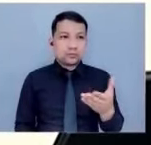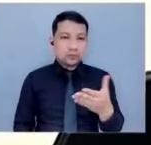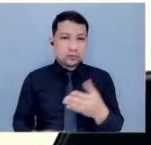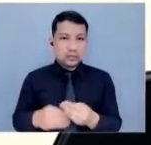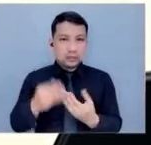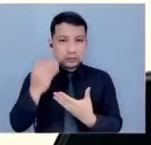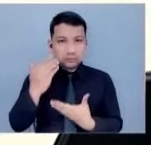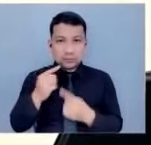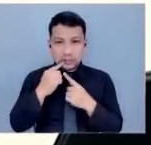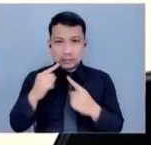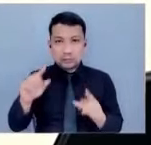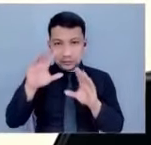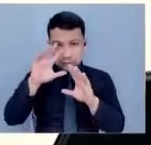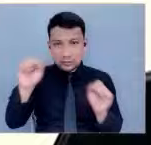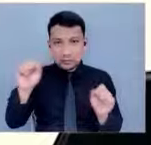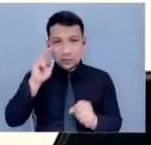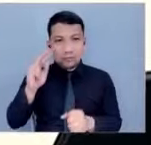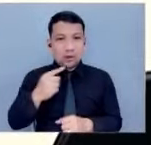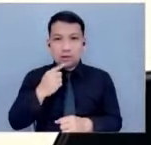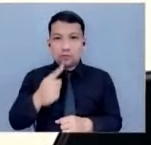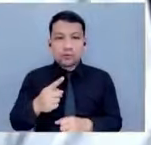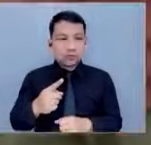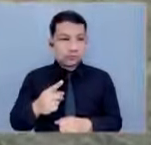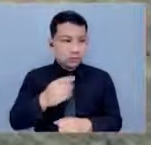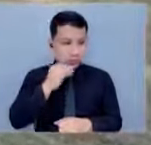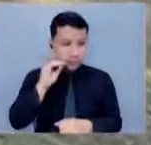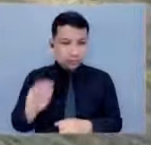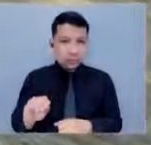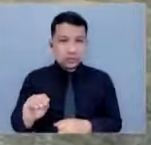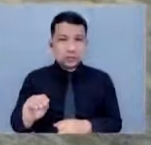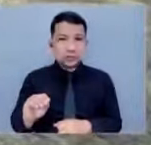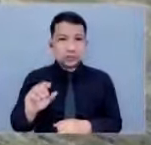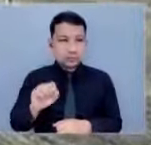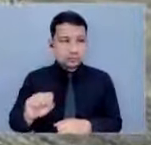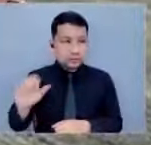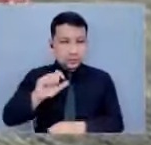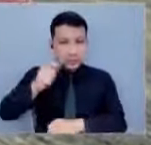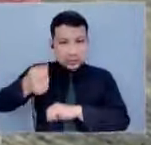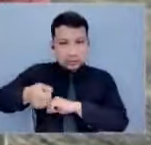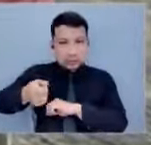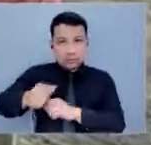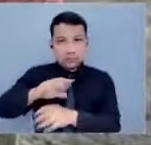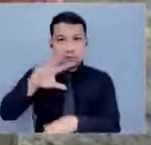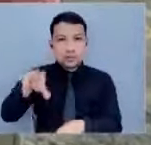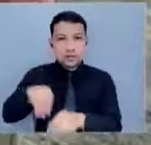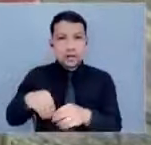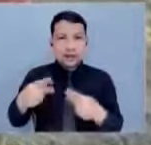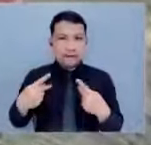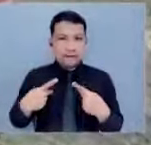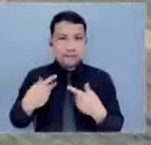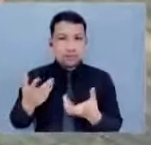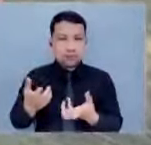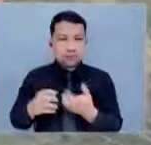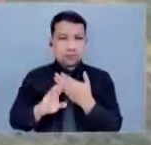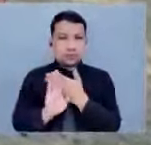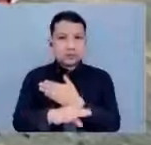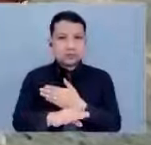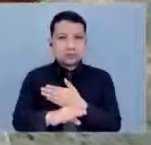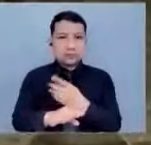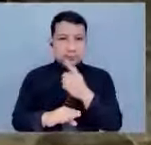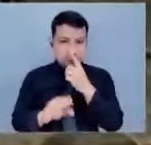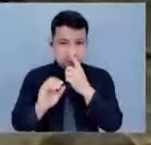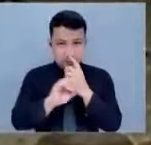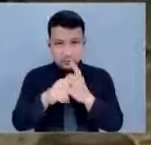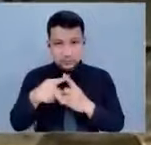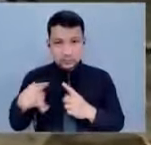Pangulo, wala pong ini-issue ang Supreme Court. Kung may nagpapakonsolidate, meron ding gustong bawiin ang pagsali sa kooperatiba.